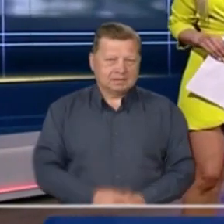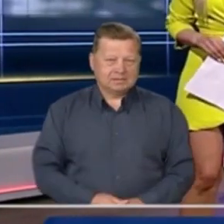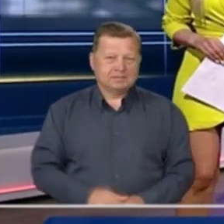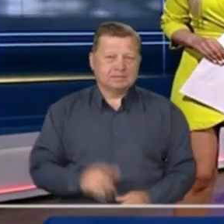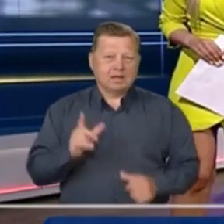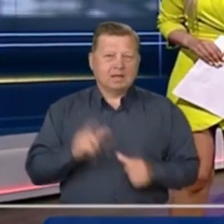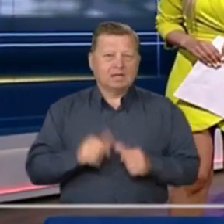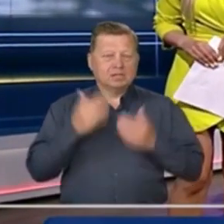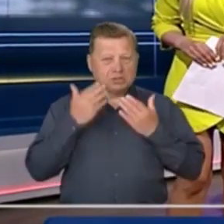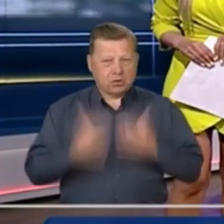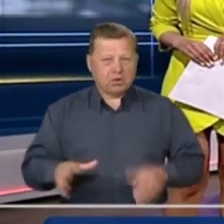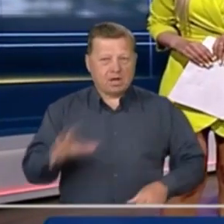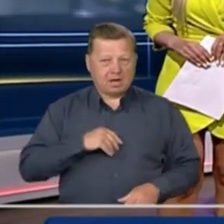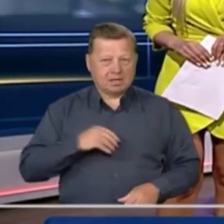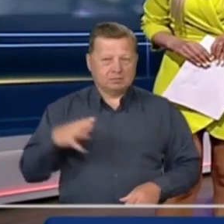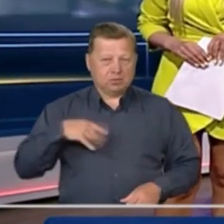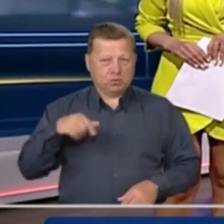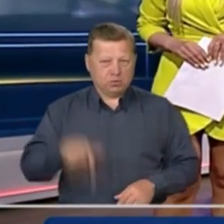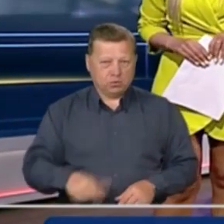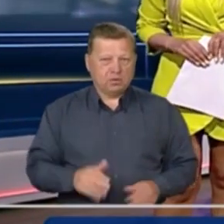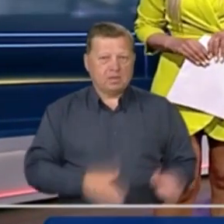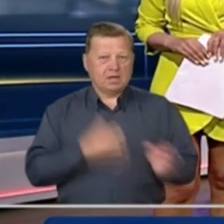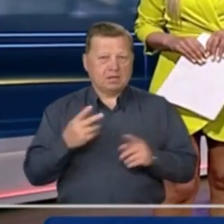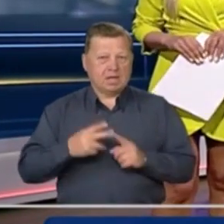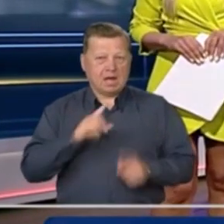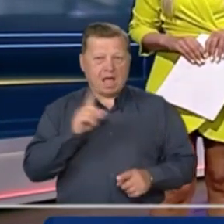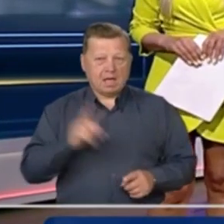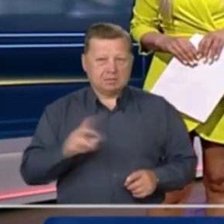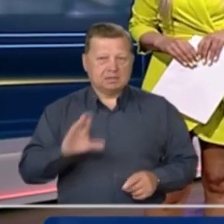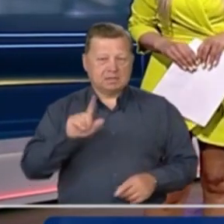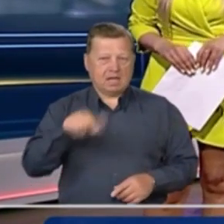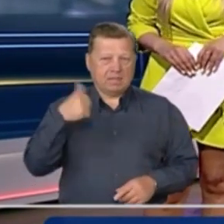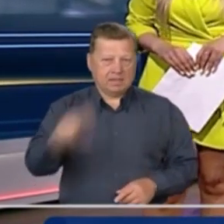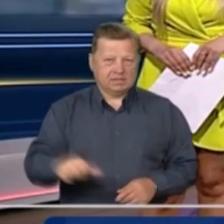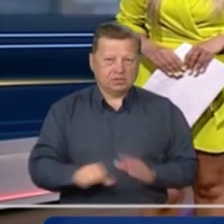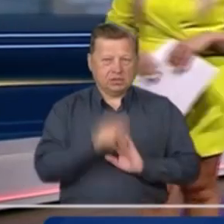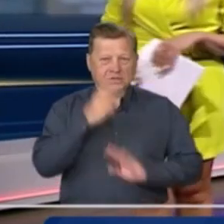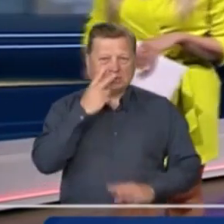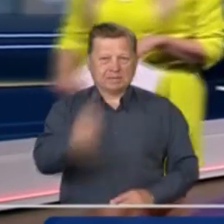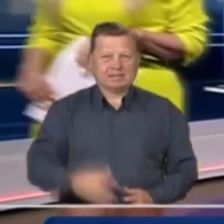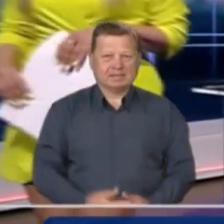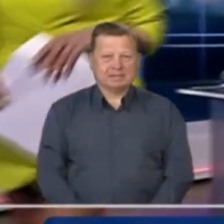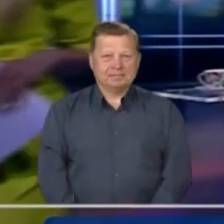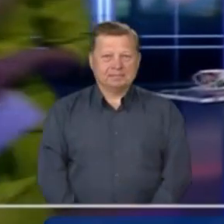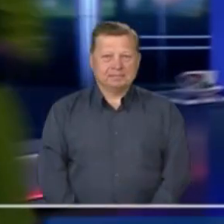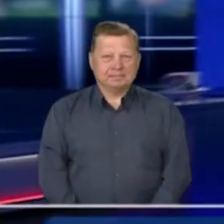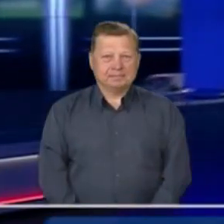ziemię. Dziękuję, że byliście Państwo z nami. Kolejny Teleekspres na deser już za tydzień. Do zobaczenia.